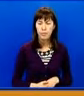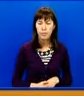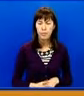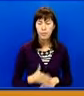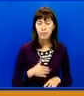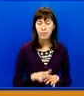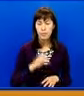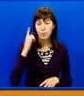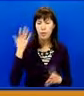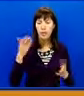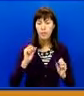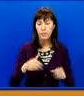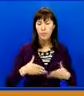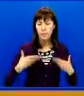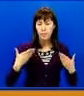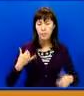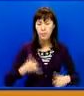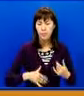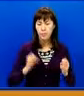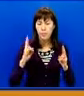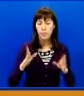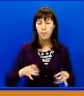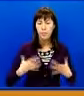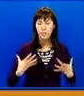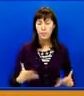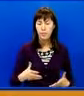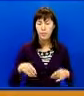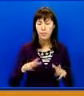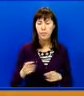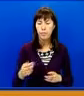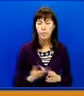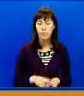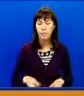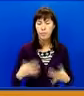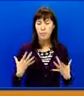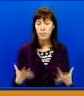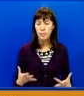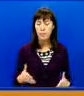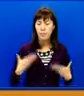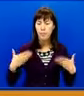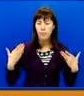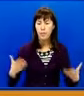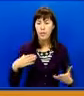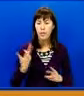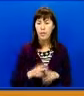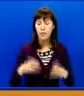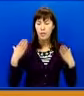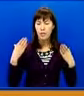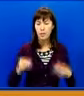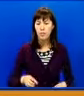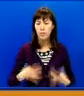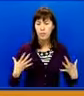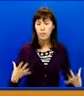Мы долго думали о том, как можно поздравить учителей с профессиональным праздником. Решили организовать вот такое мероприятие. Поздравляю вас с этим значимым днем